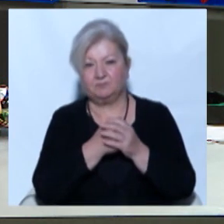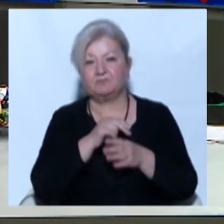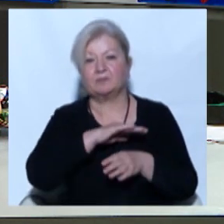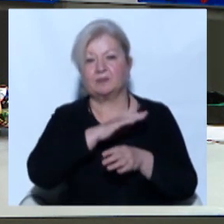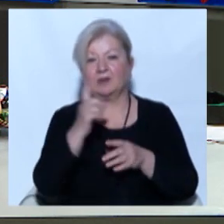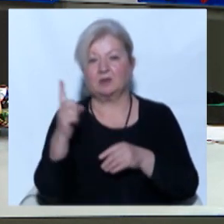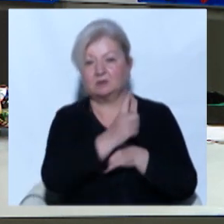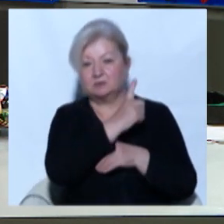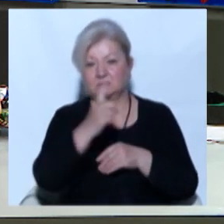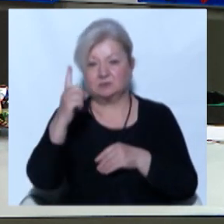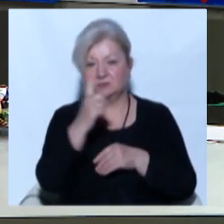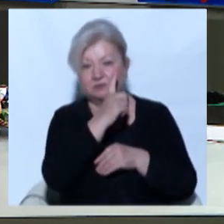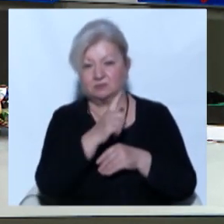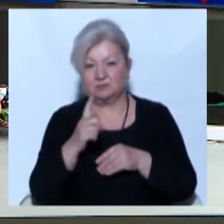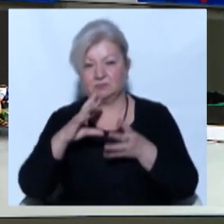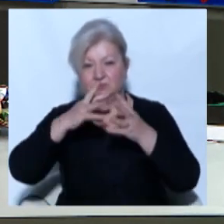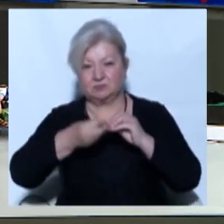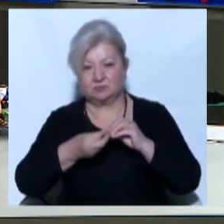რხევების შეჯამებას ეხება.